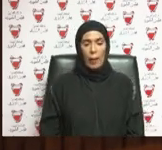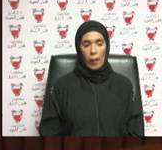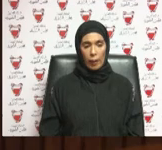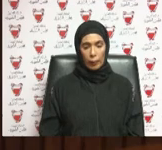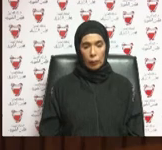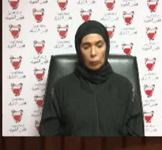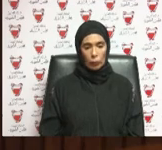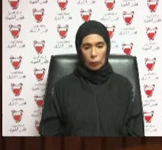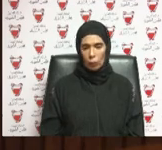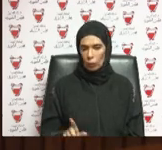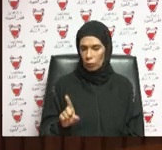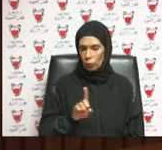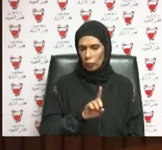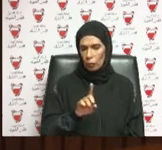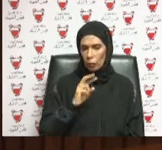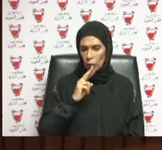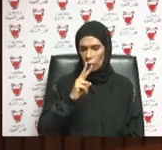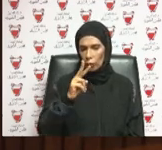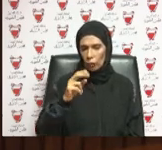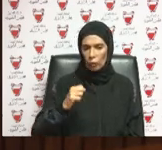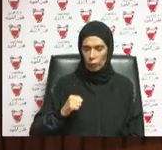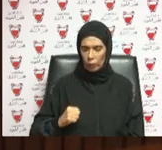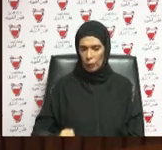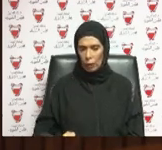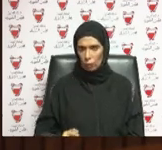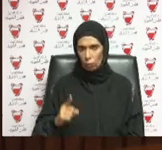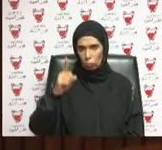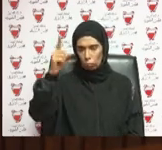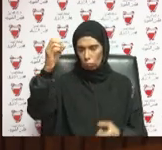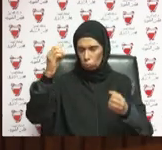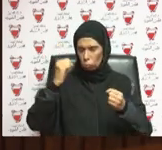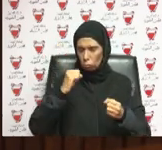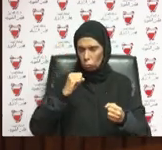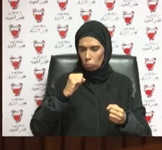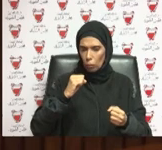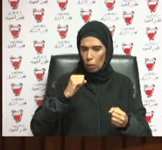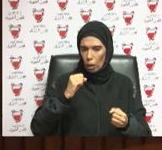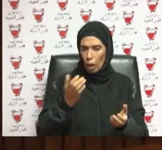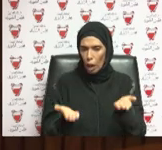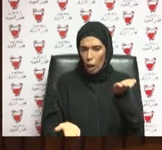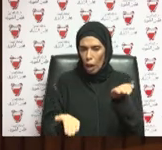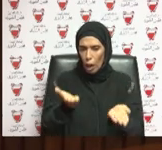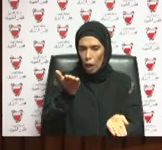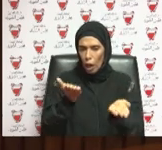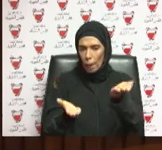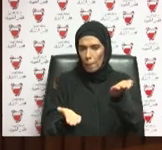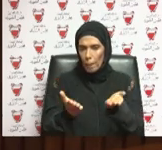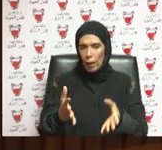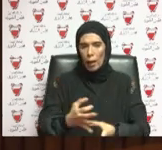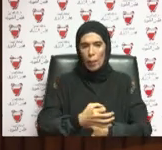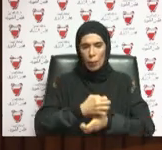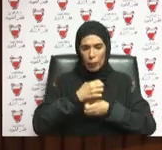بل إنني لا أبالغ إذ قلت إن البحرين بفضل قيادته الحكيمة رحمه الله حافظت